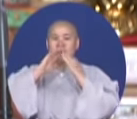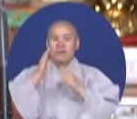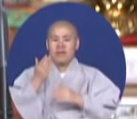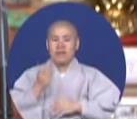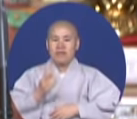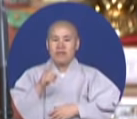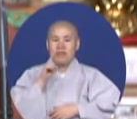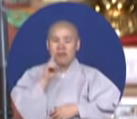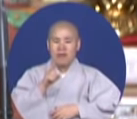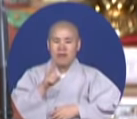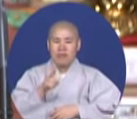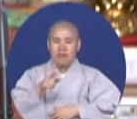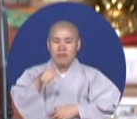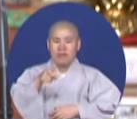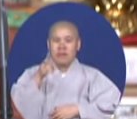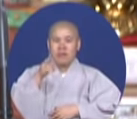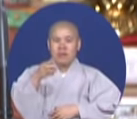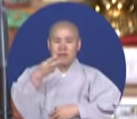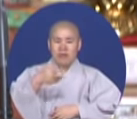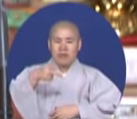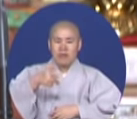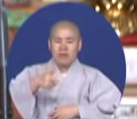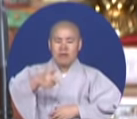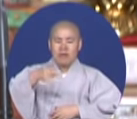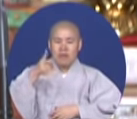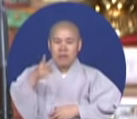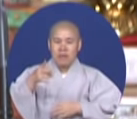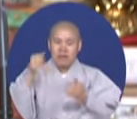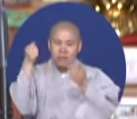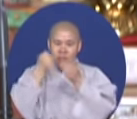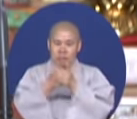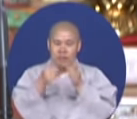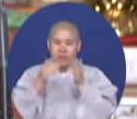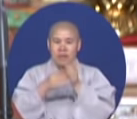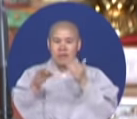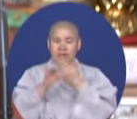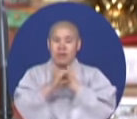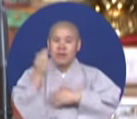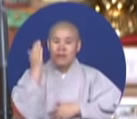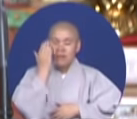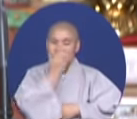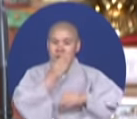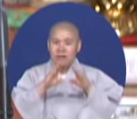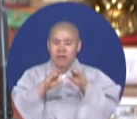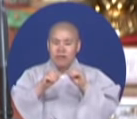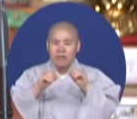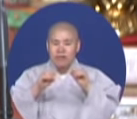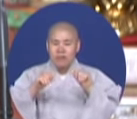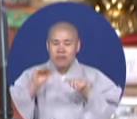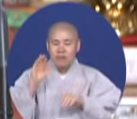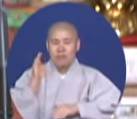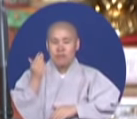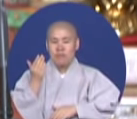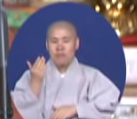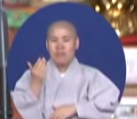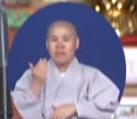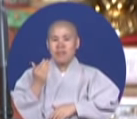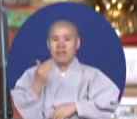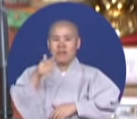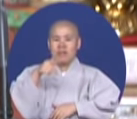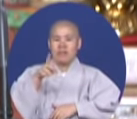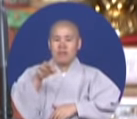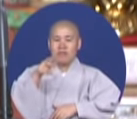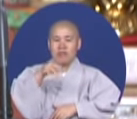그래서 한번 이 결계를 해서 정지를 딱 해놓으면 그건 청정한 땅이다, 그 말이에요. 정지.